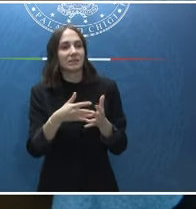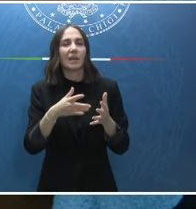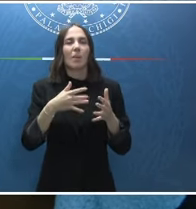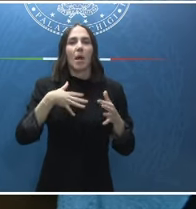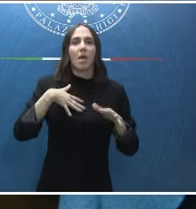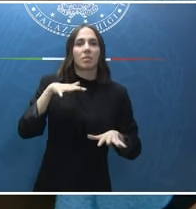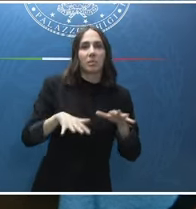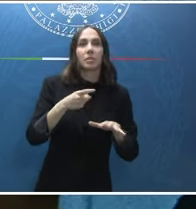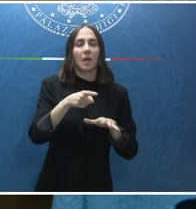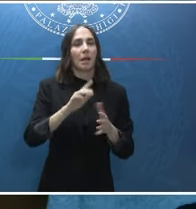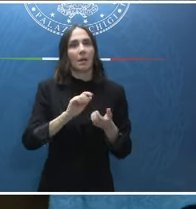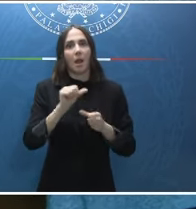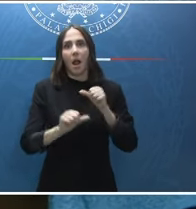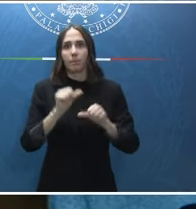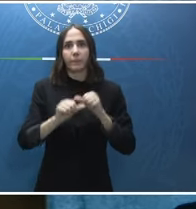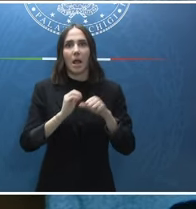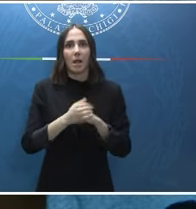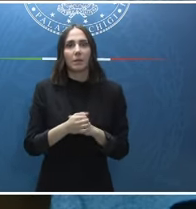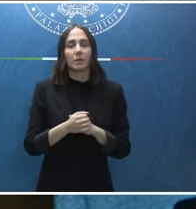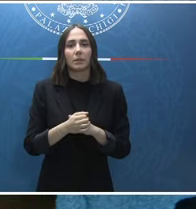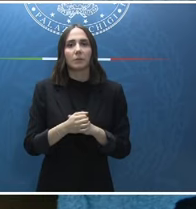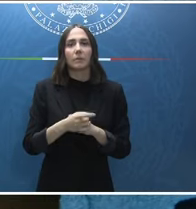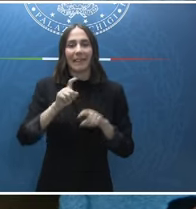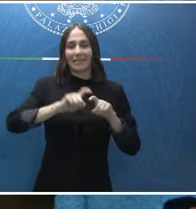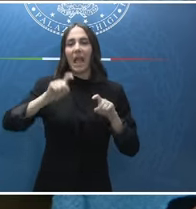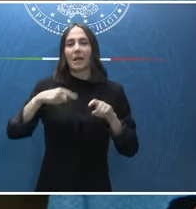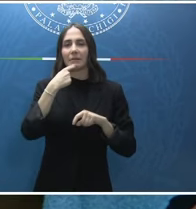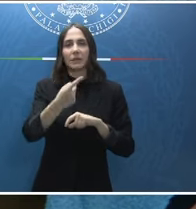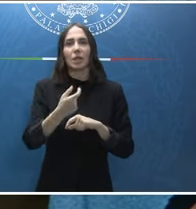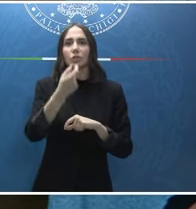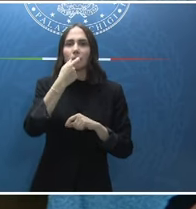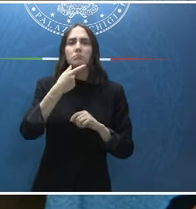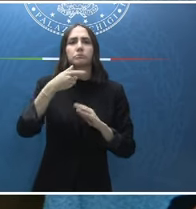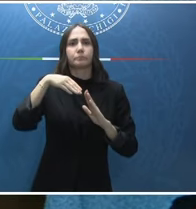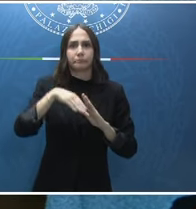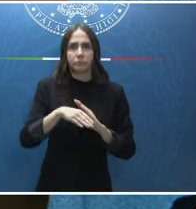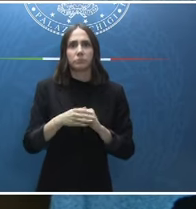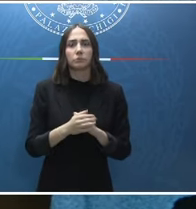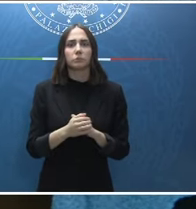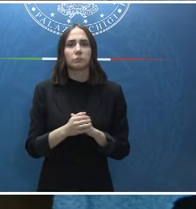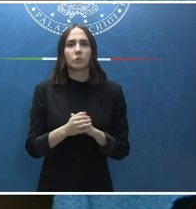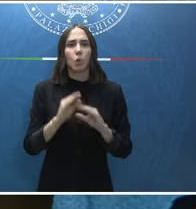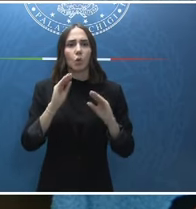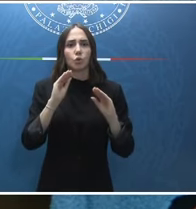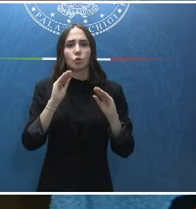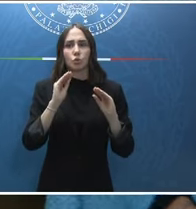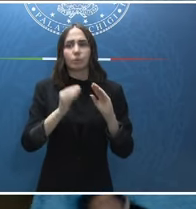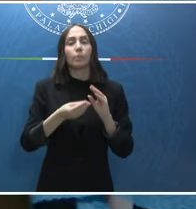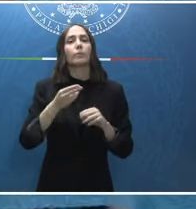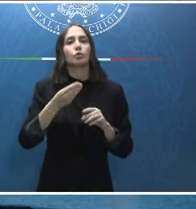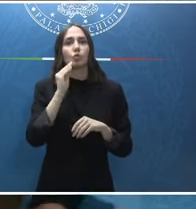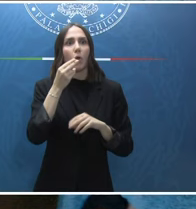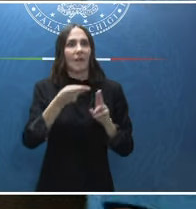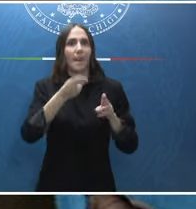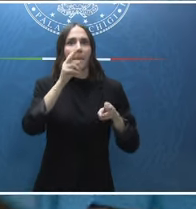prima assunzione si è abbassata sempre più. Lo dicono i dati, non lo dico io. I giovani sono interessati a diverse